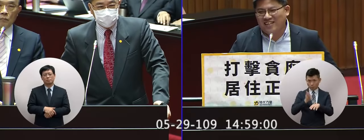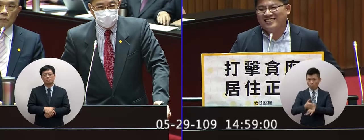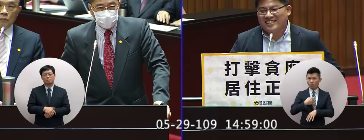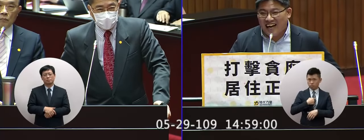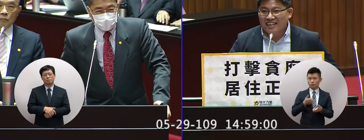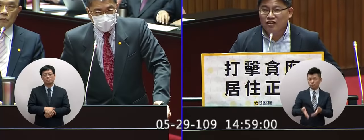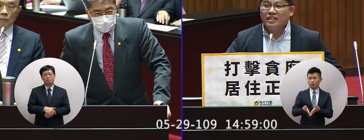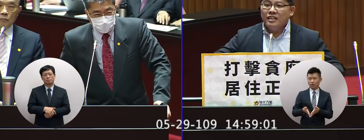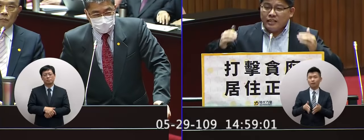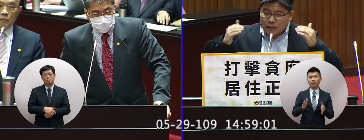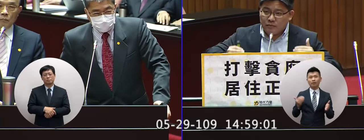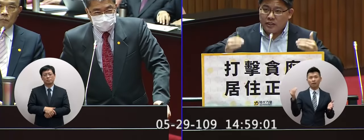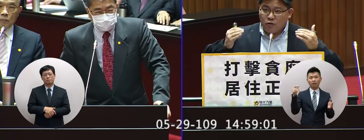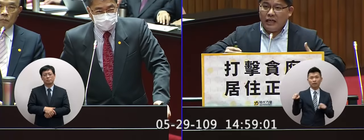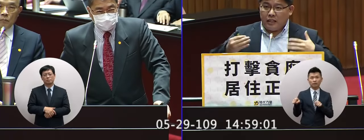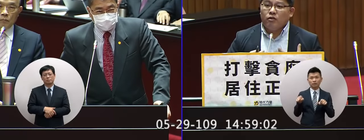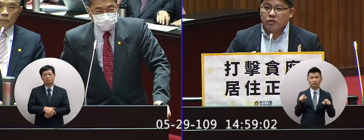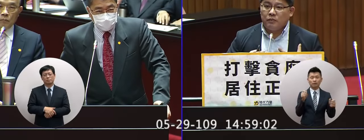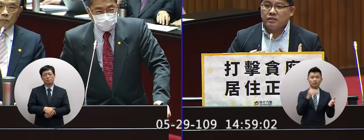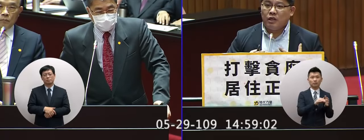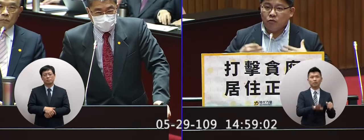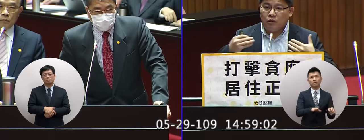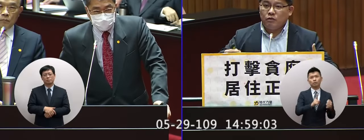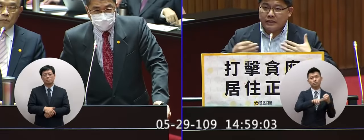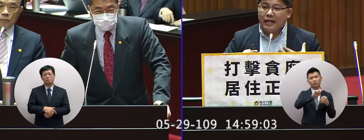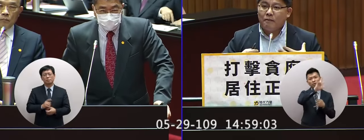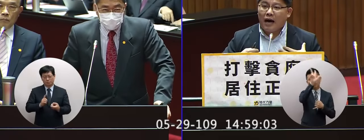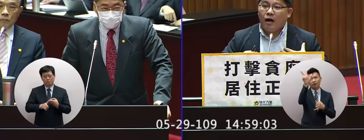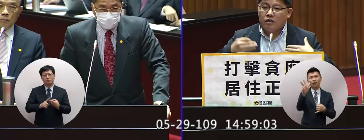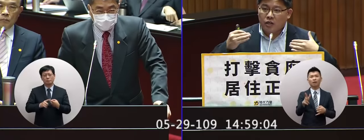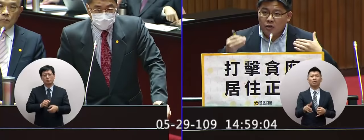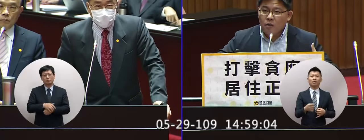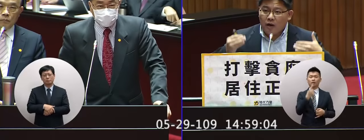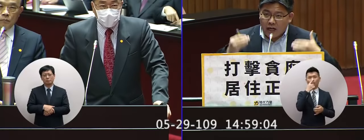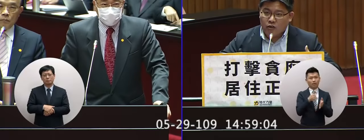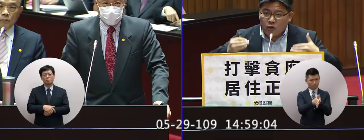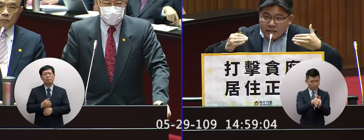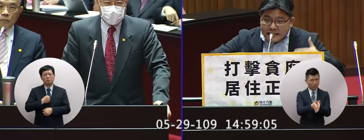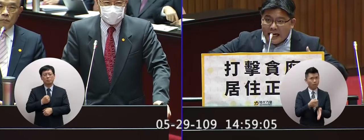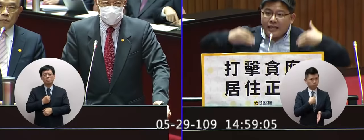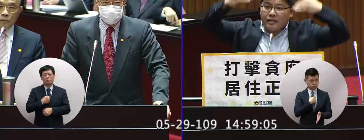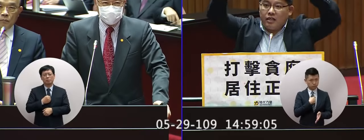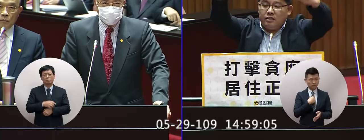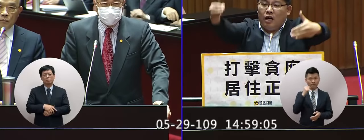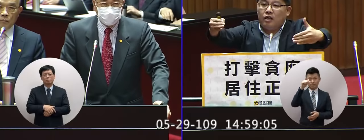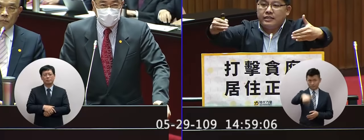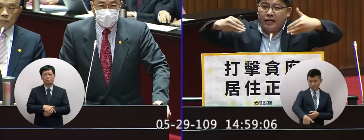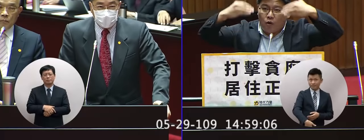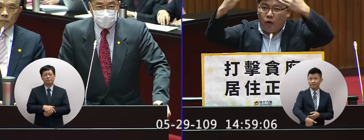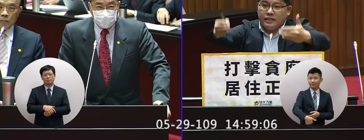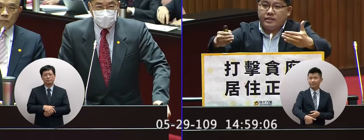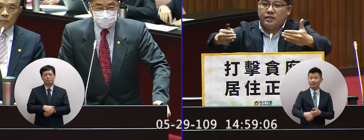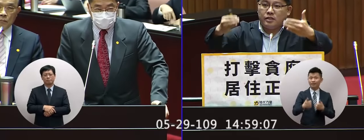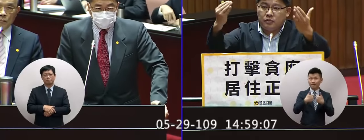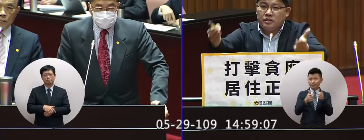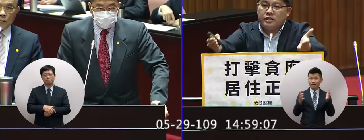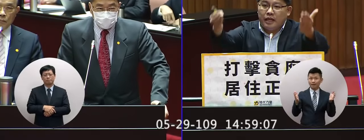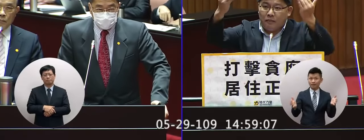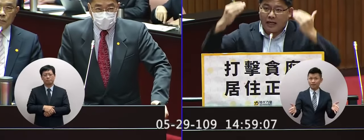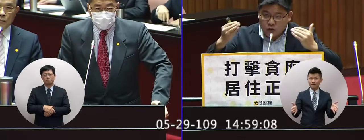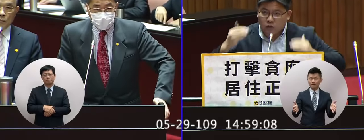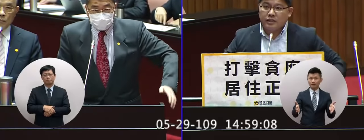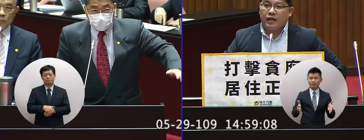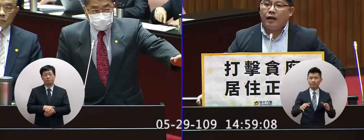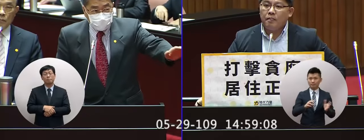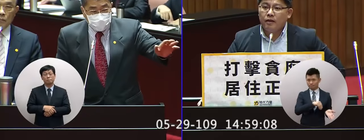仔日已经最后一天啊，所以是不是我的要求嘛？是我知影嘛，哈，所以我要求下一个哈，下一个会期是不是